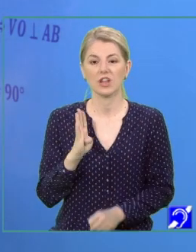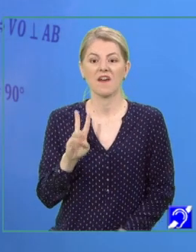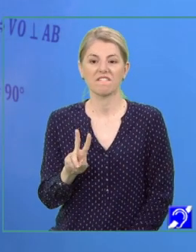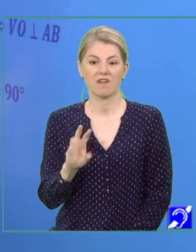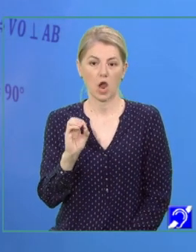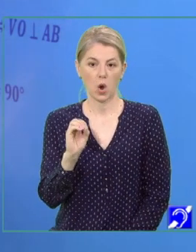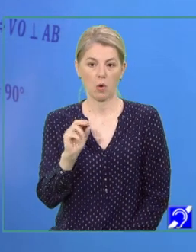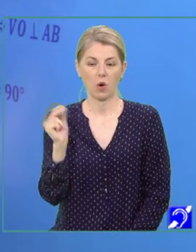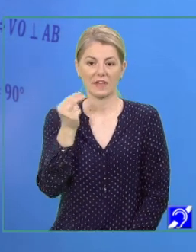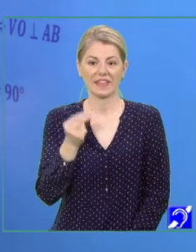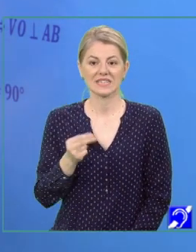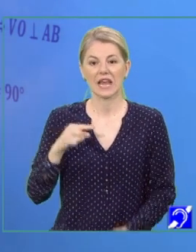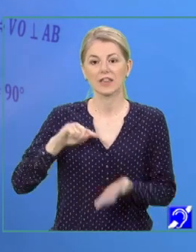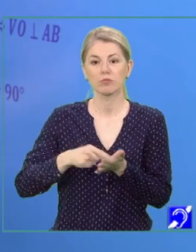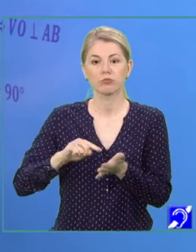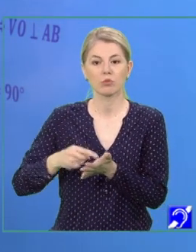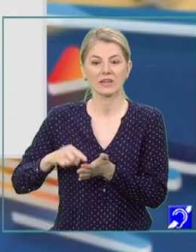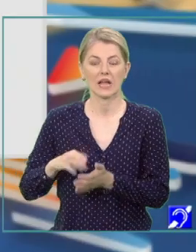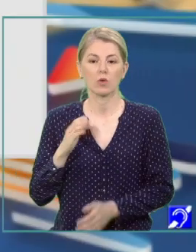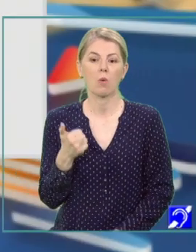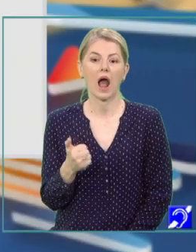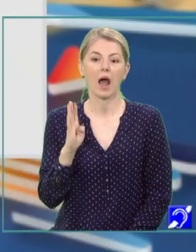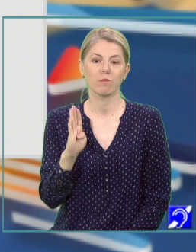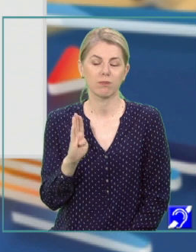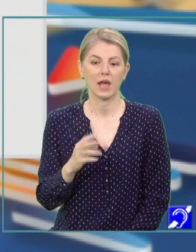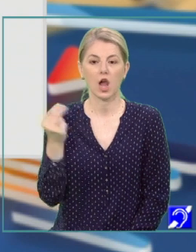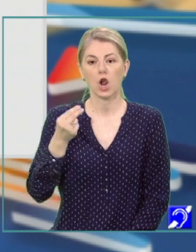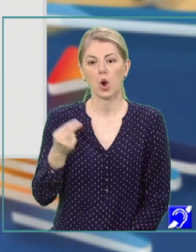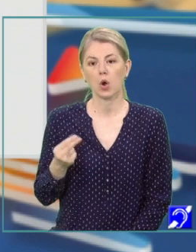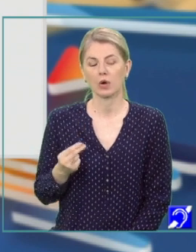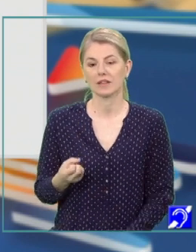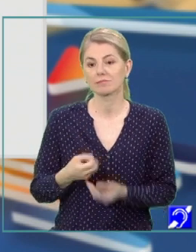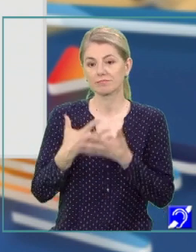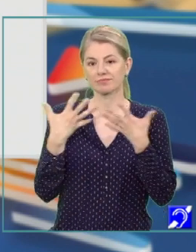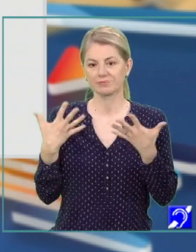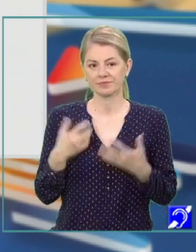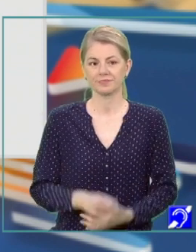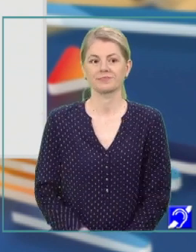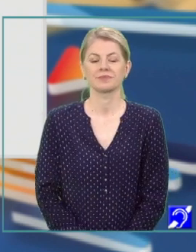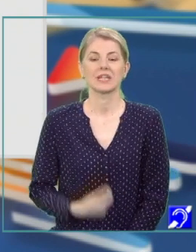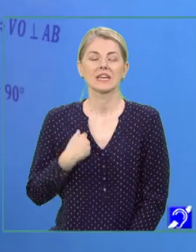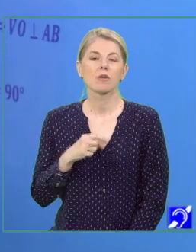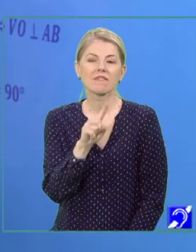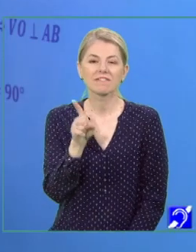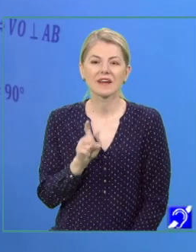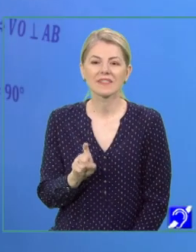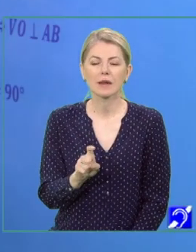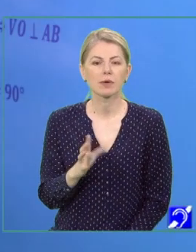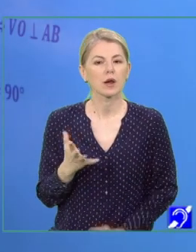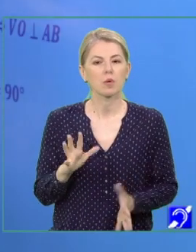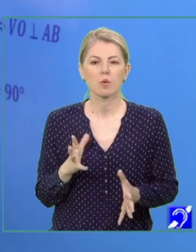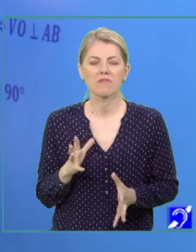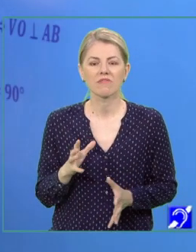e desenat punctat, cu AB, care este colorat, să-l pun în evidență. Aș vrea să vă întreb, nu